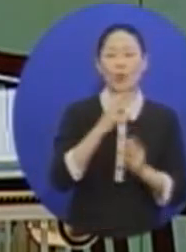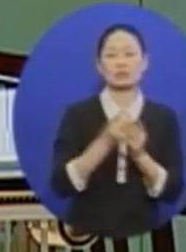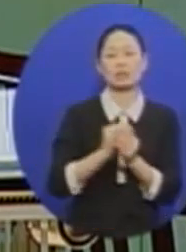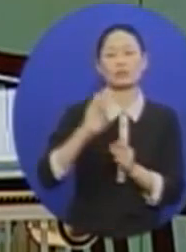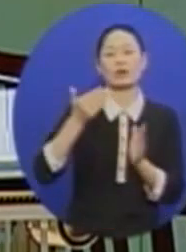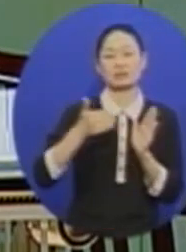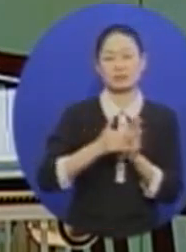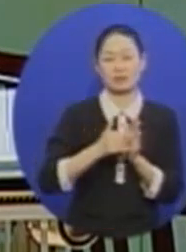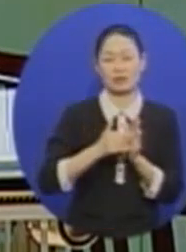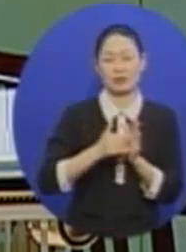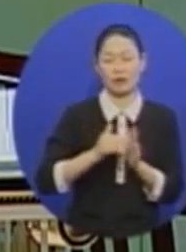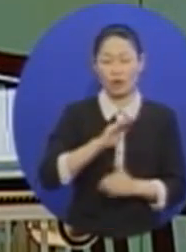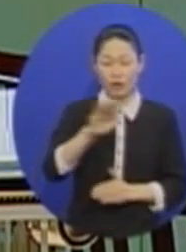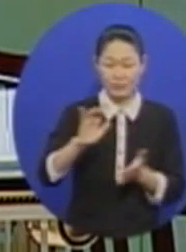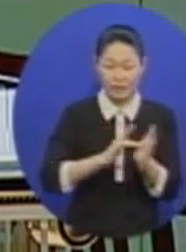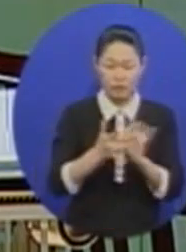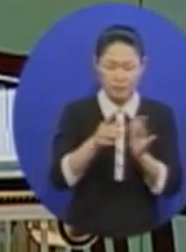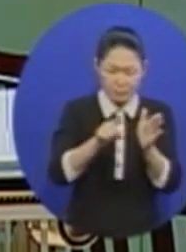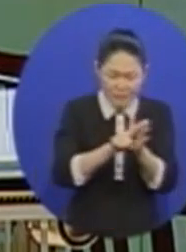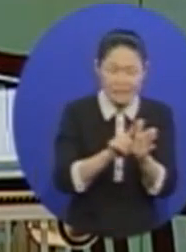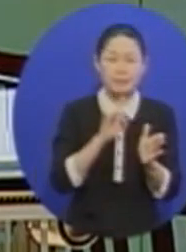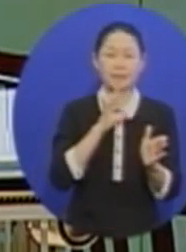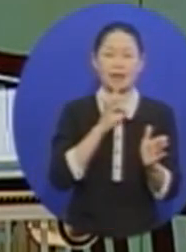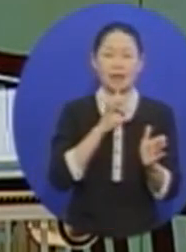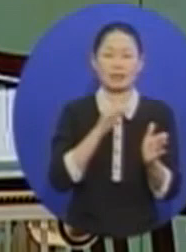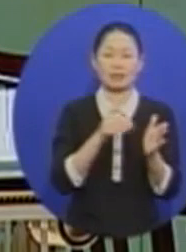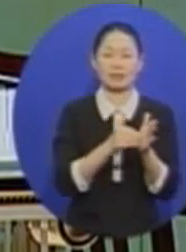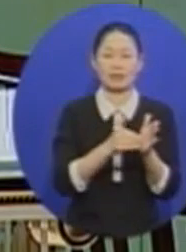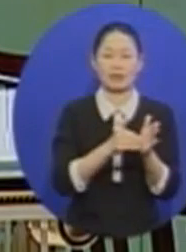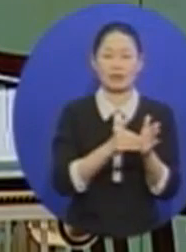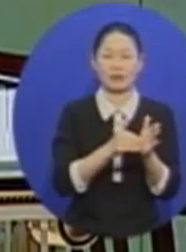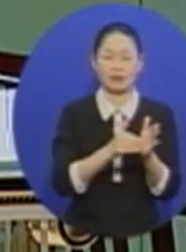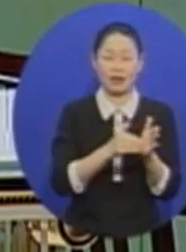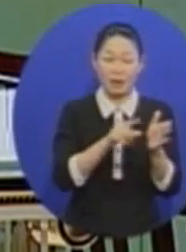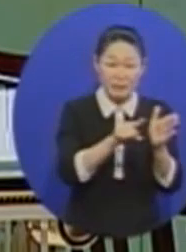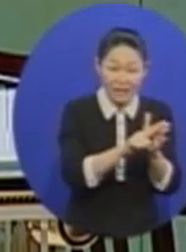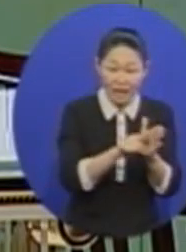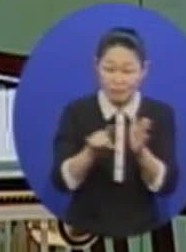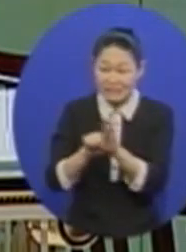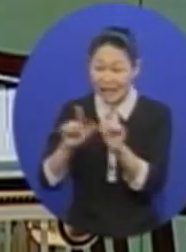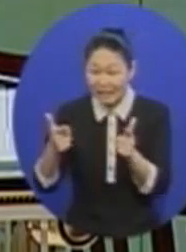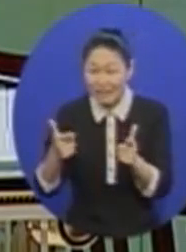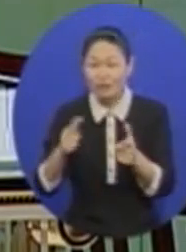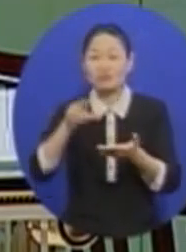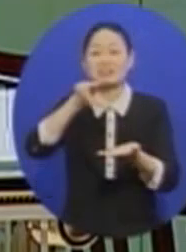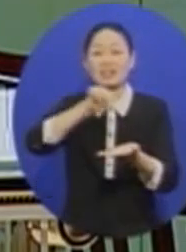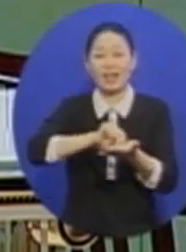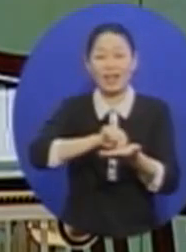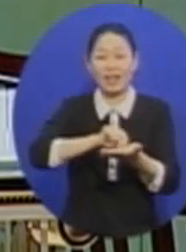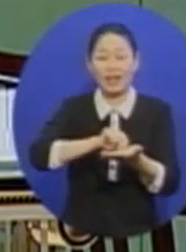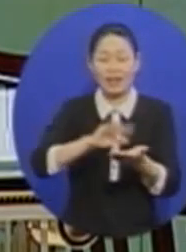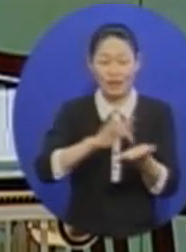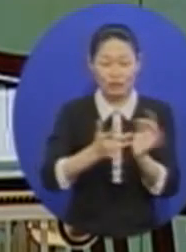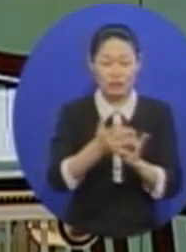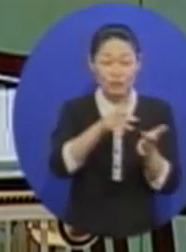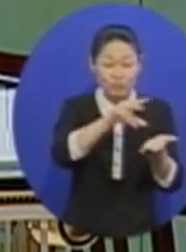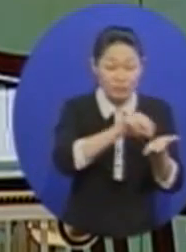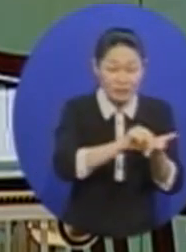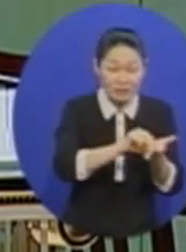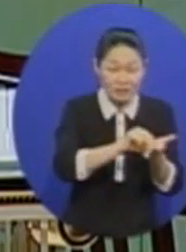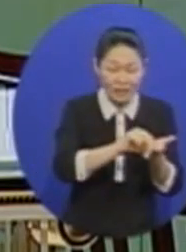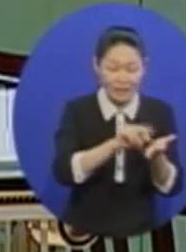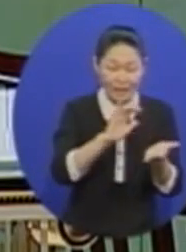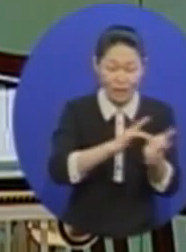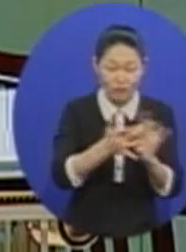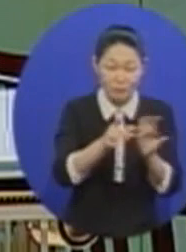여러분이 예수님을 진짜 믿기만 하면 밍크 미안 믿느냐 하는 게 문제지 예수님을 믿기만 하면 여러분은